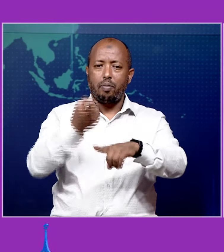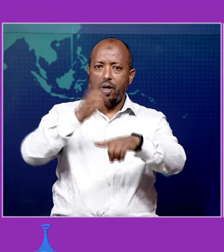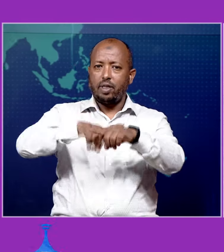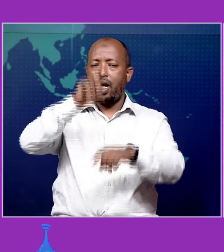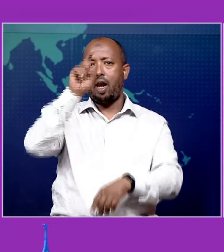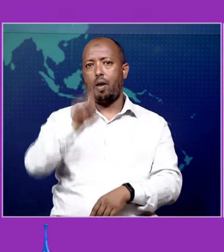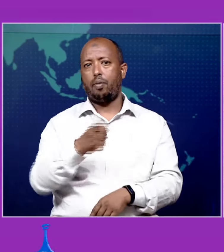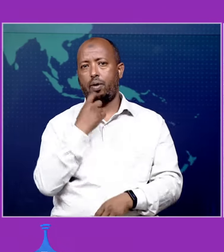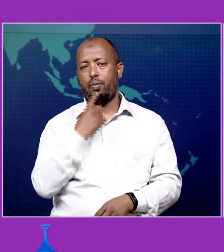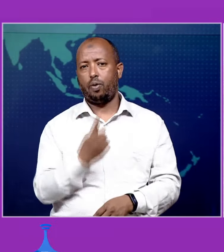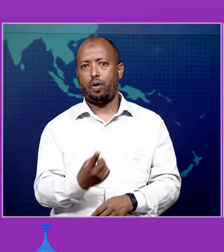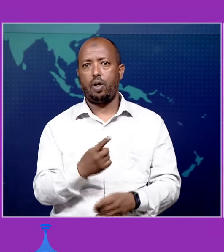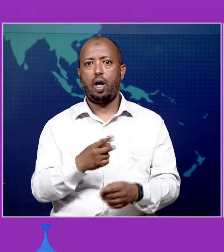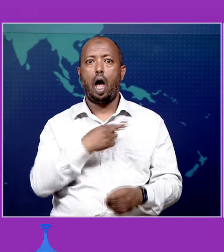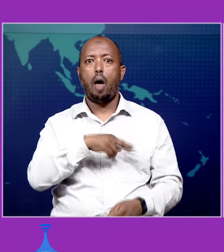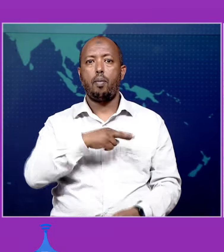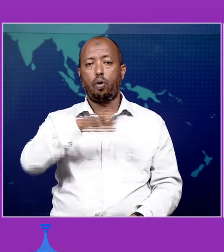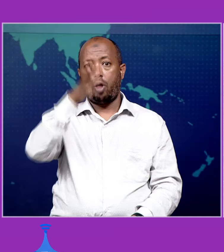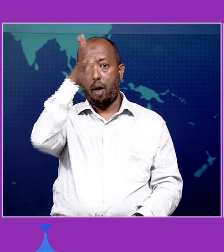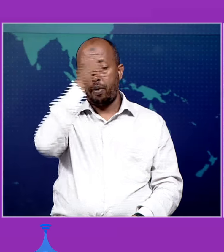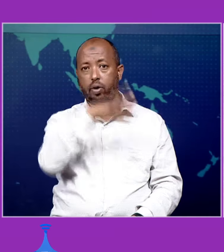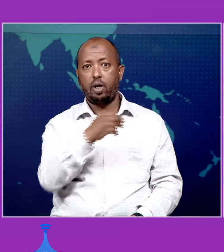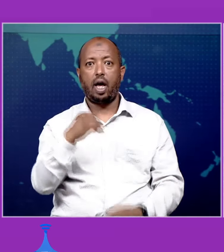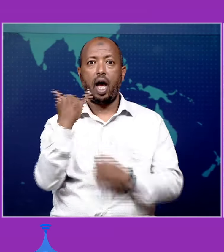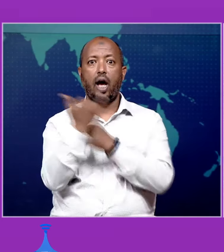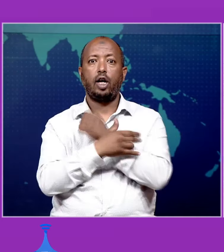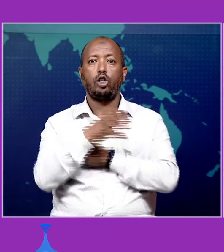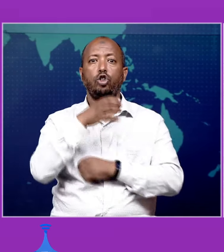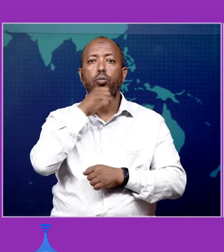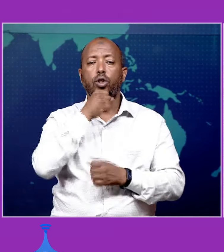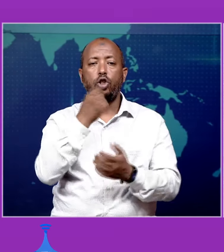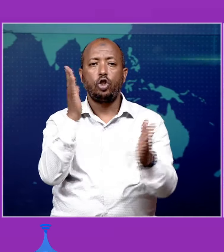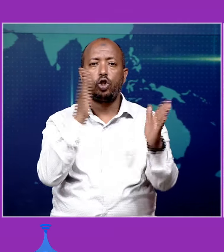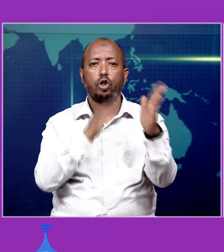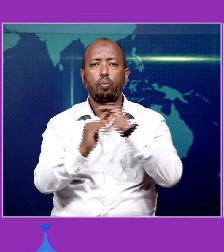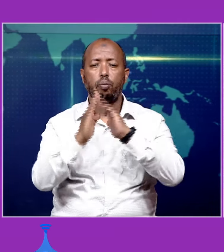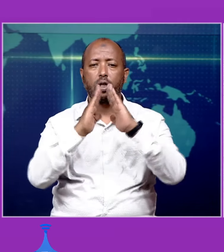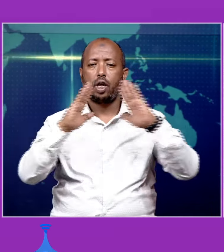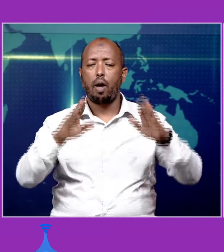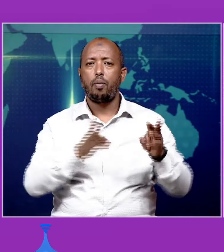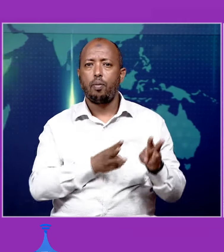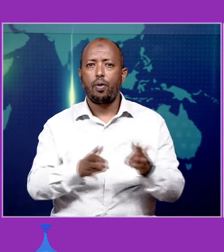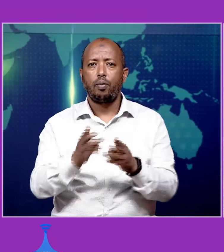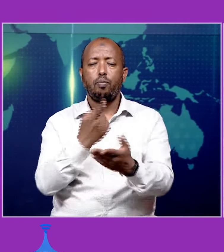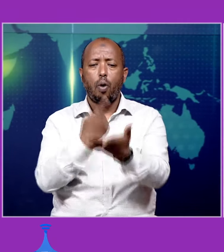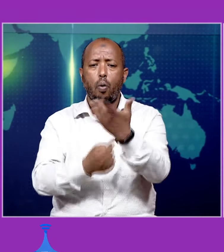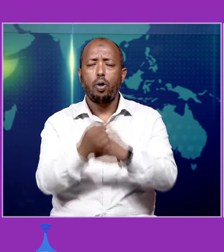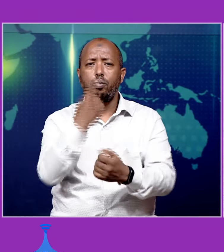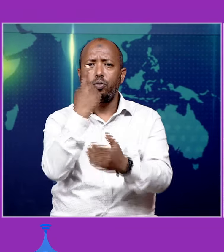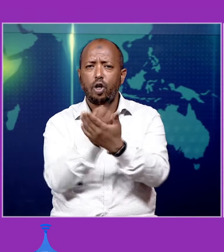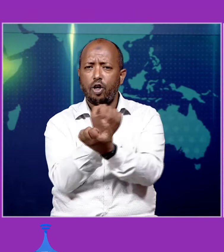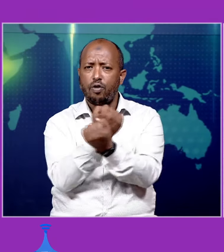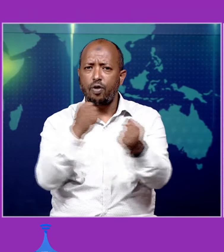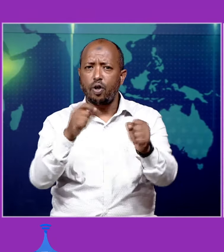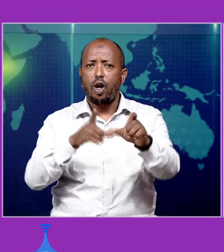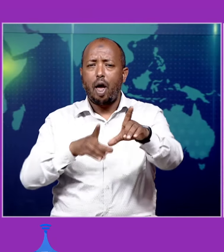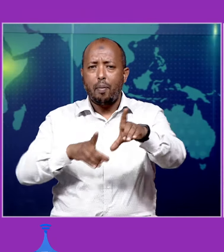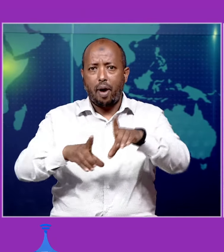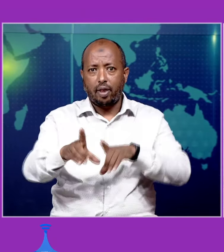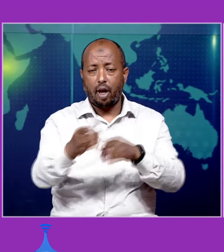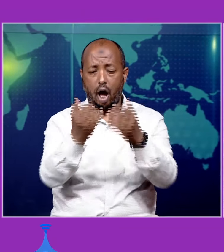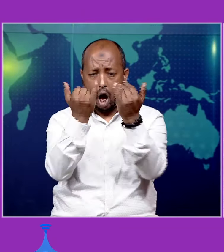ያለኝ። የሃይማኖት አባቶችና የሀገር ሽማግሌዎችም ችግሮች በሰላማዊ መንገድ በውይይት ብቻ እንዲፈቱ ለማድረግ